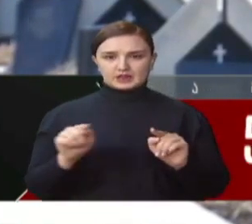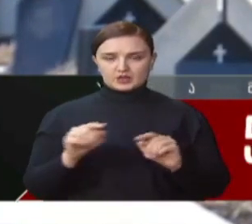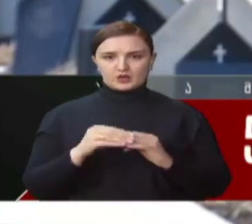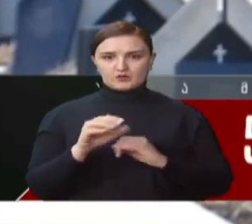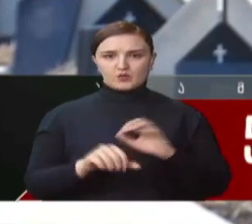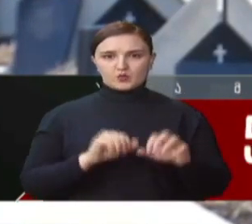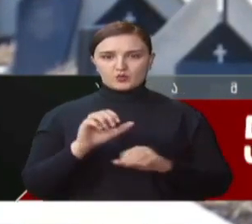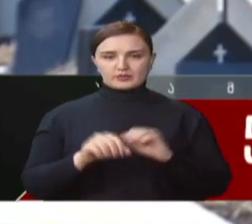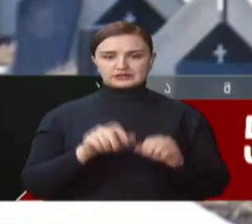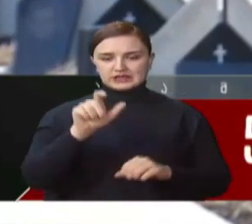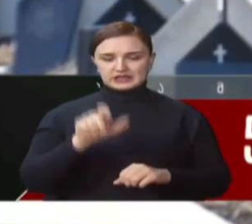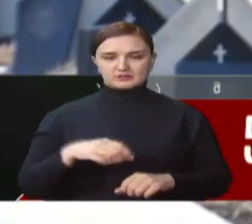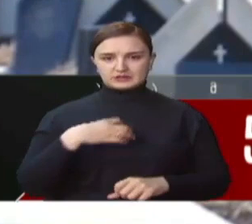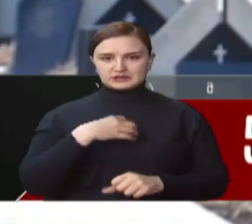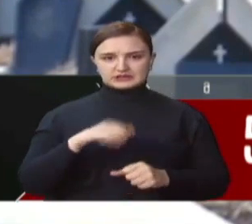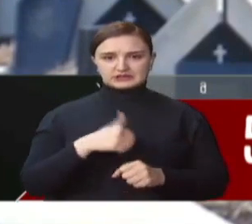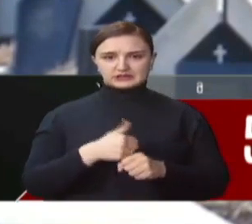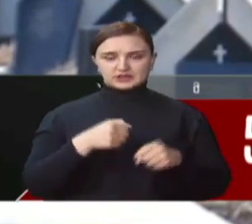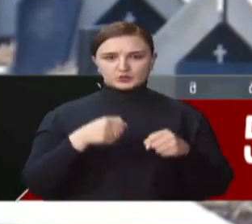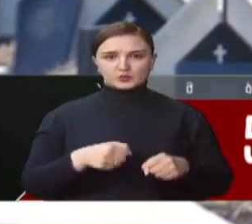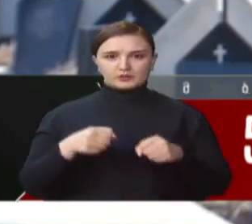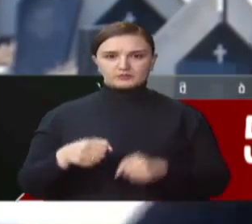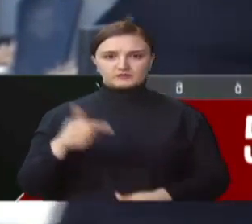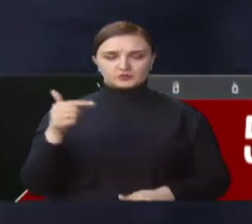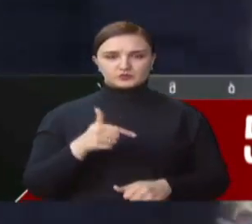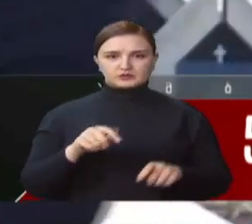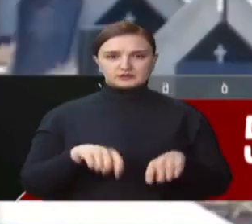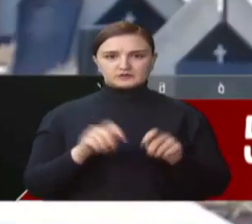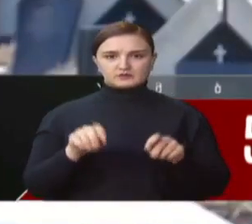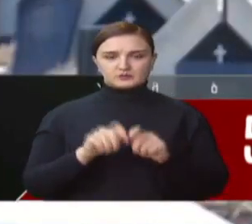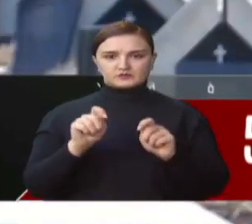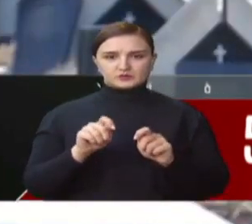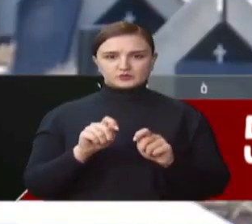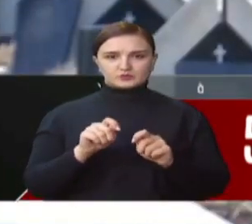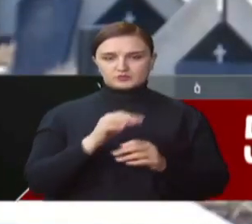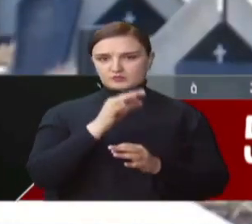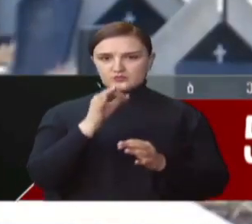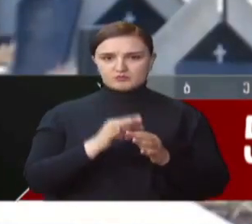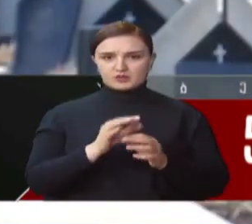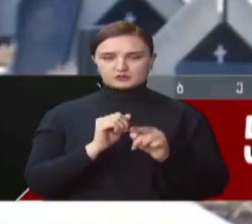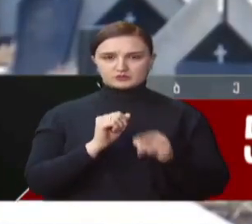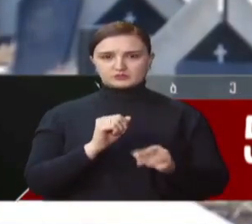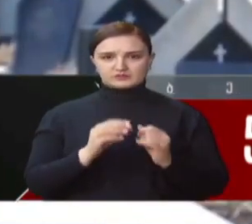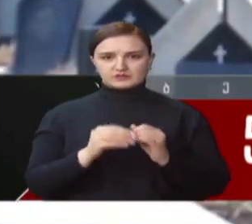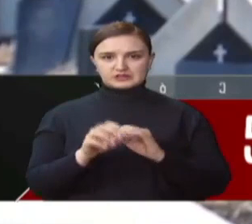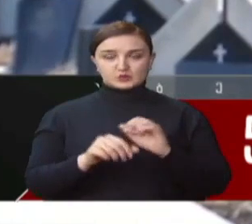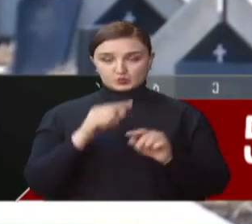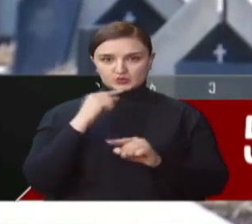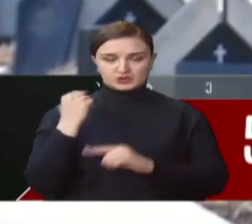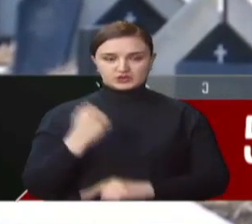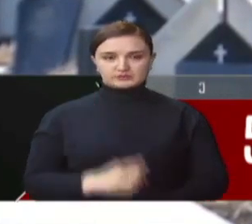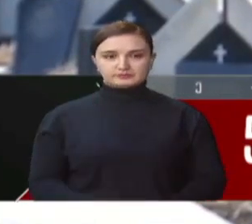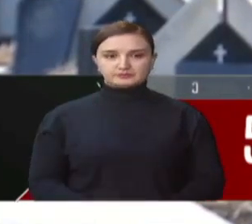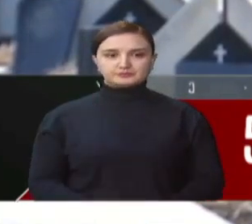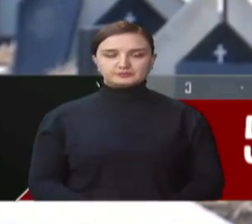შედეგებზე, ადამიანის ფუნდამენტური უფლებების უხეშ დარღვევებს სრული პასუხისგებლობა ეკისრება საოკუპაციო რეჟიმს